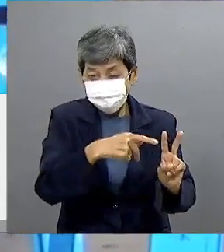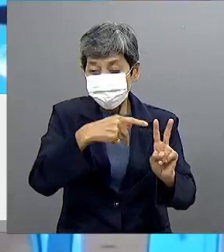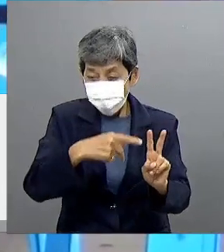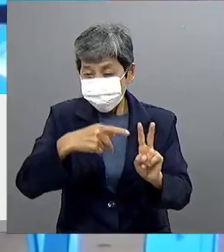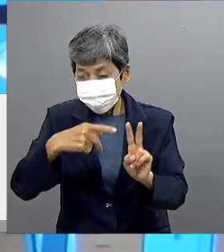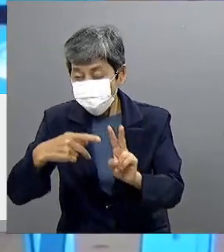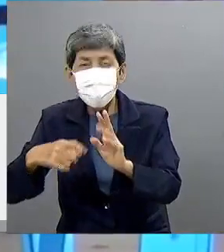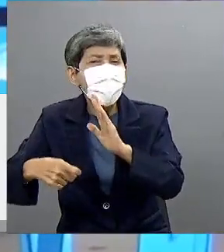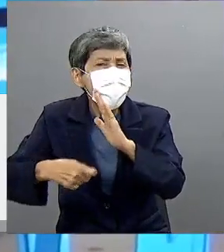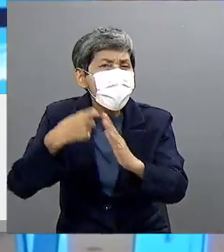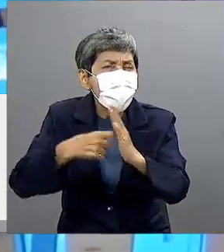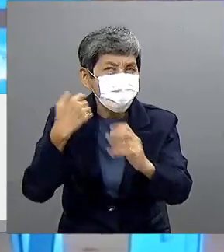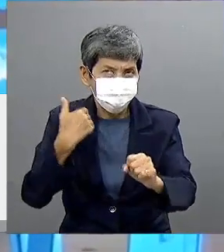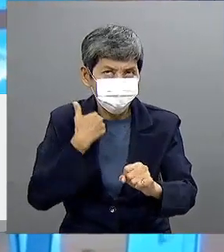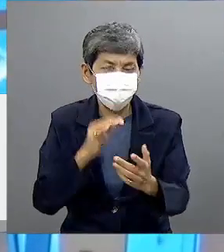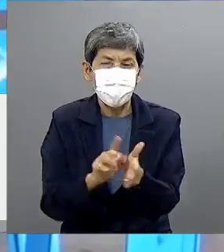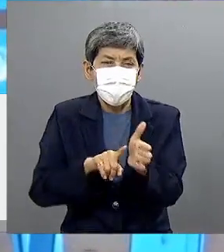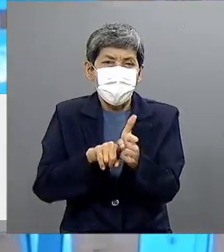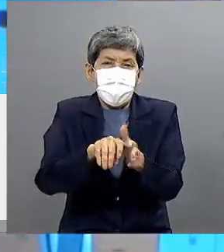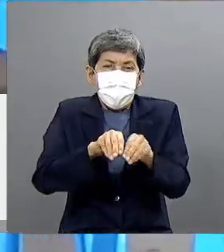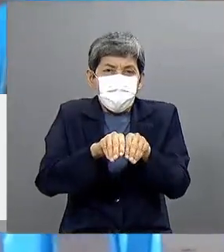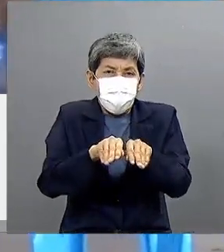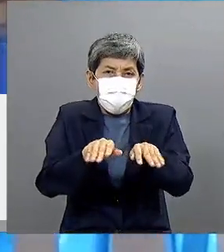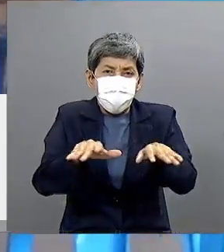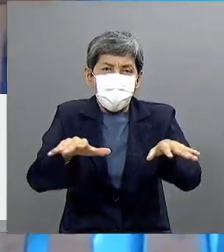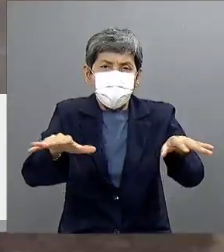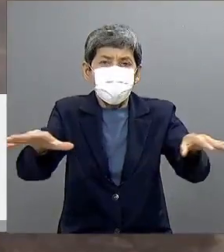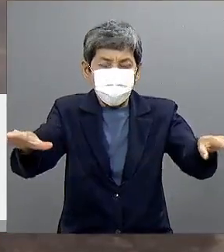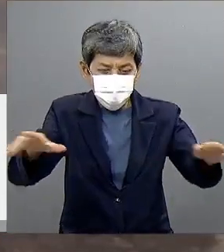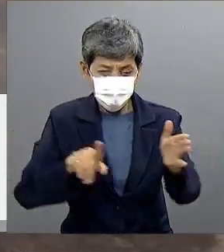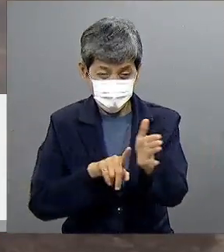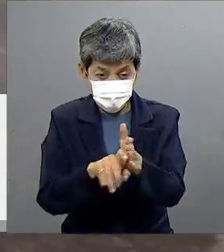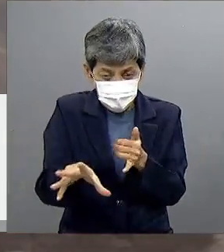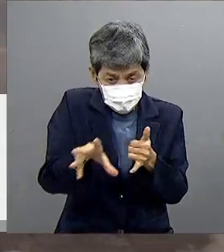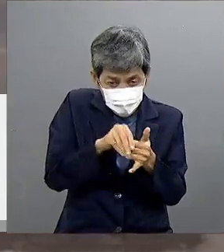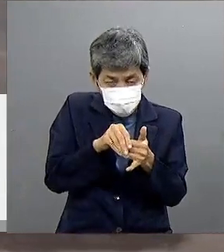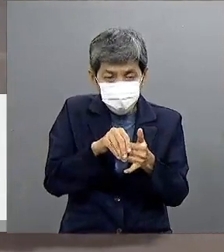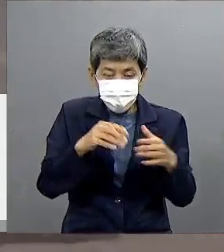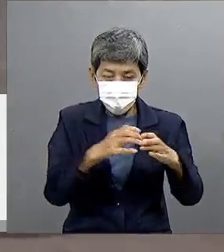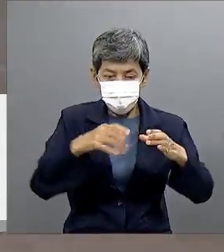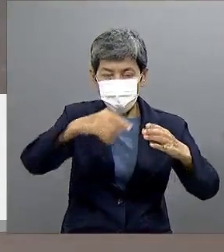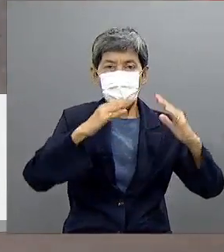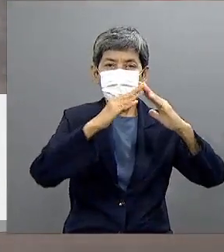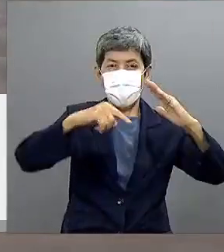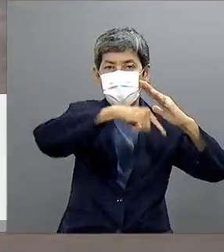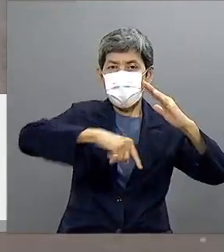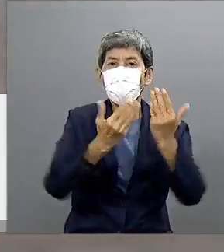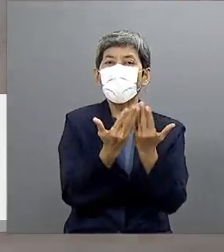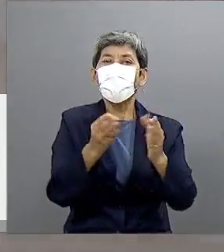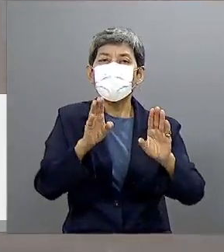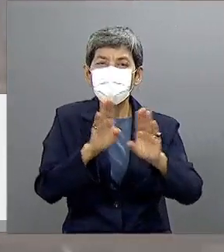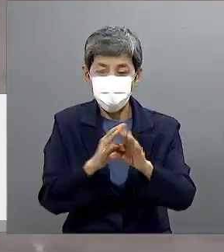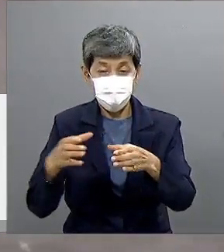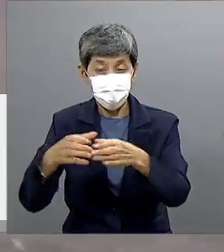จากเชื้อมีการระบาดเป็นบริเวณกว้างและนำเชื้อมาติดคนในครอบครัวส่วนคลัสเตอร์สถานบันเทิงร้